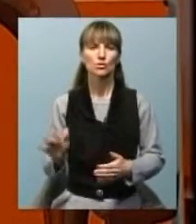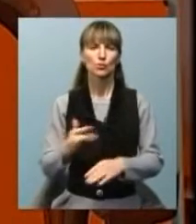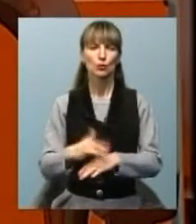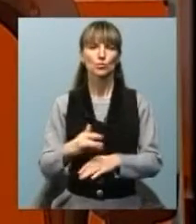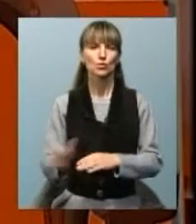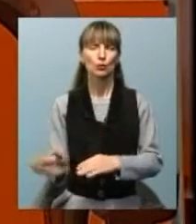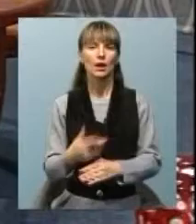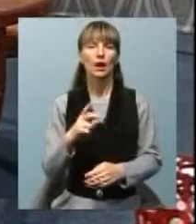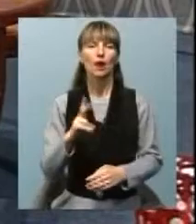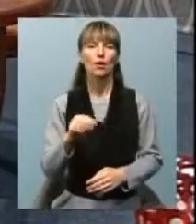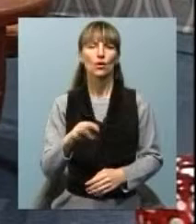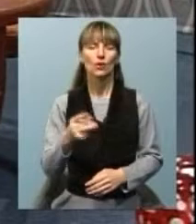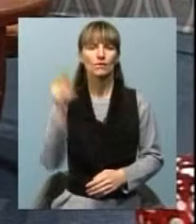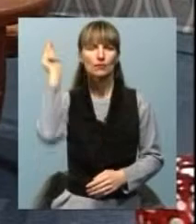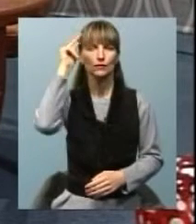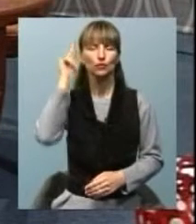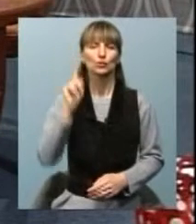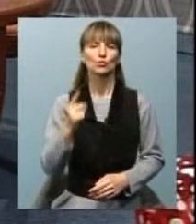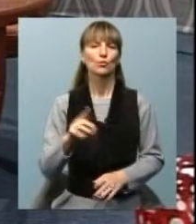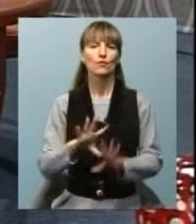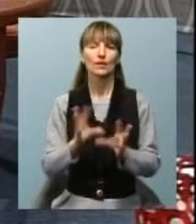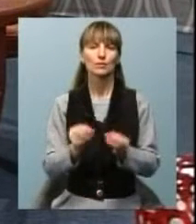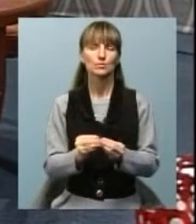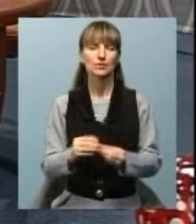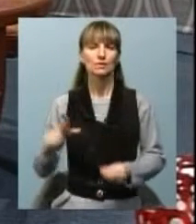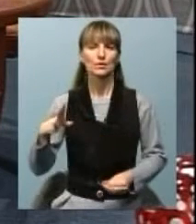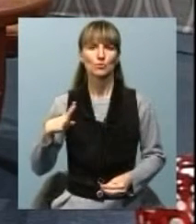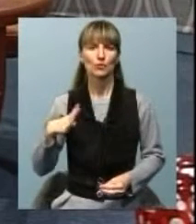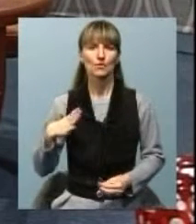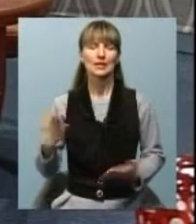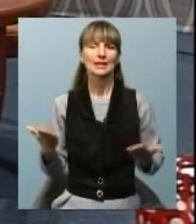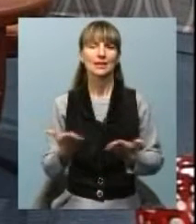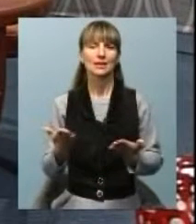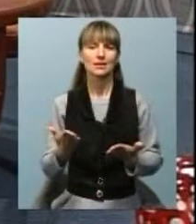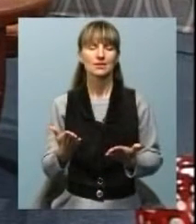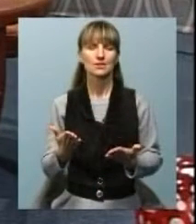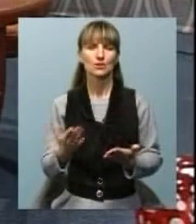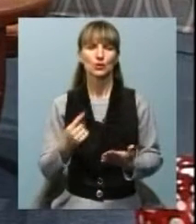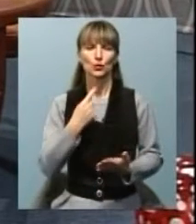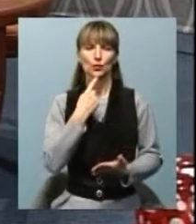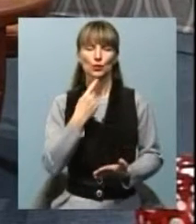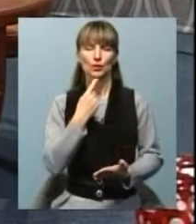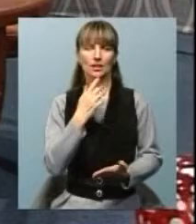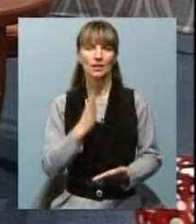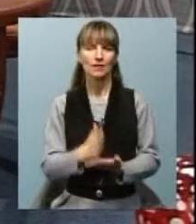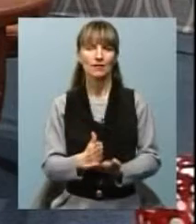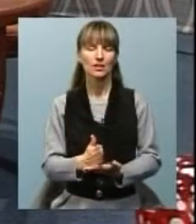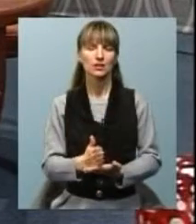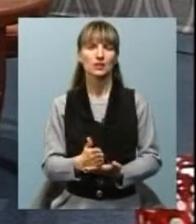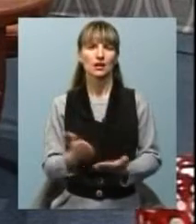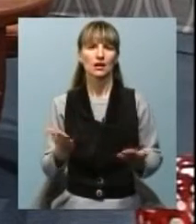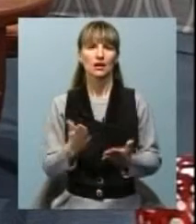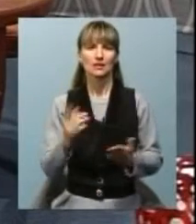на вулиці. Екологи вони вивчають, чому взагалі відбуваються якісь певні аномальні явища. Тобто іде якийсь